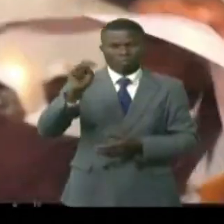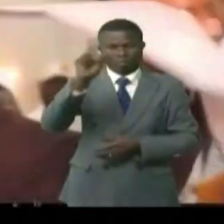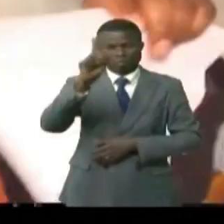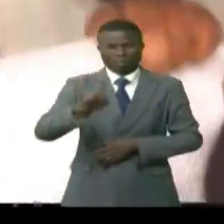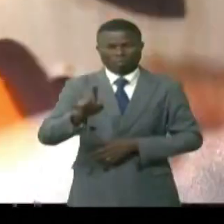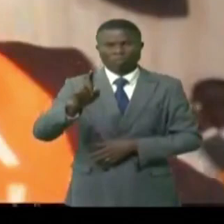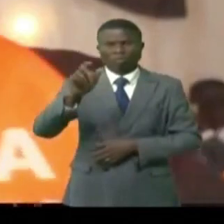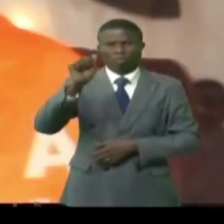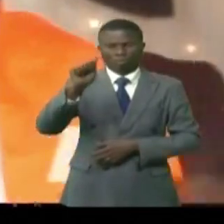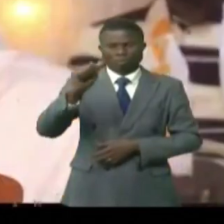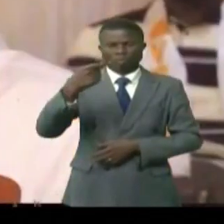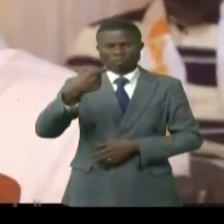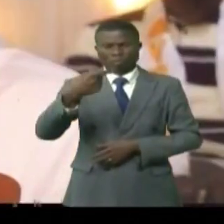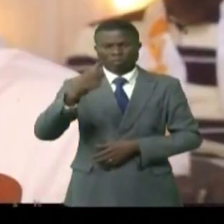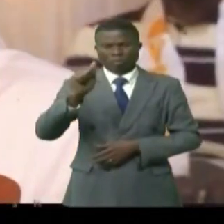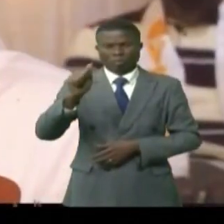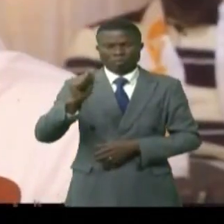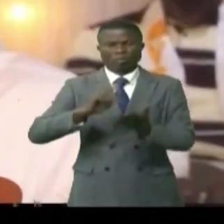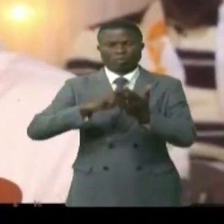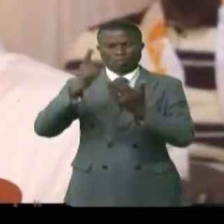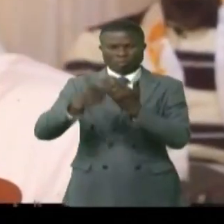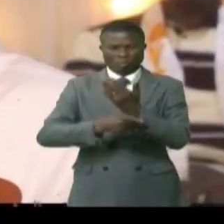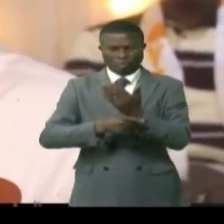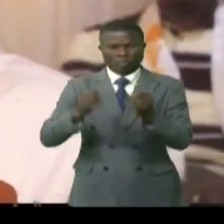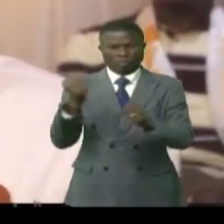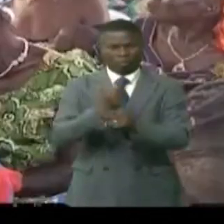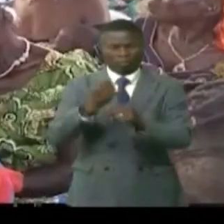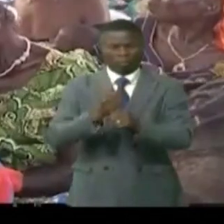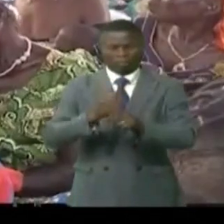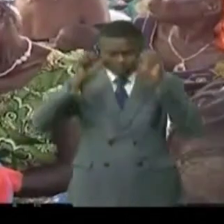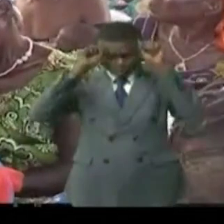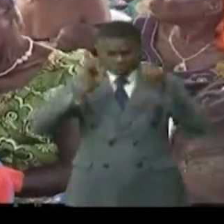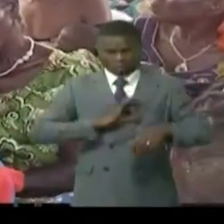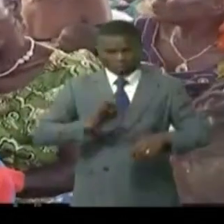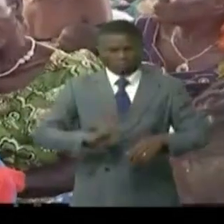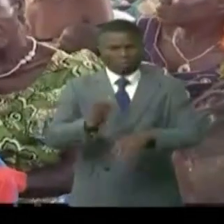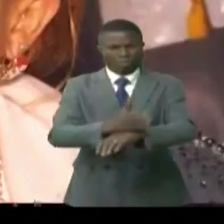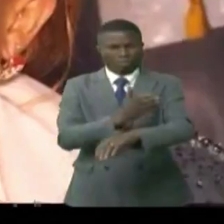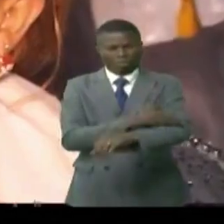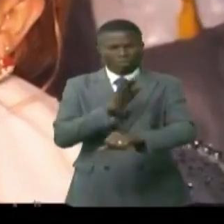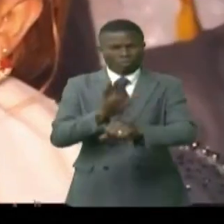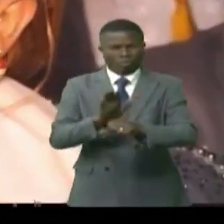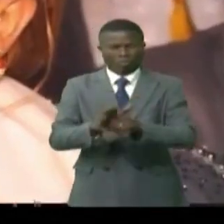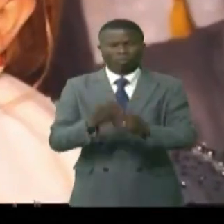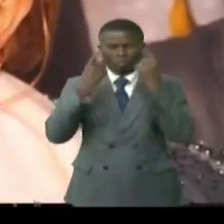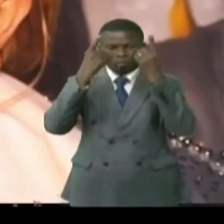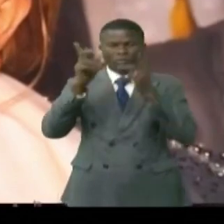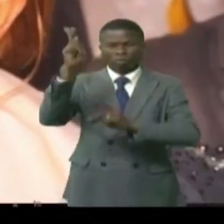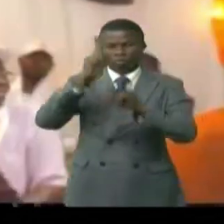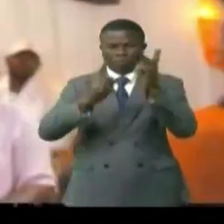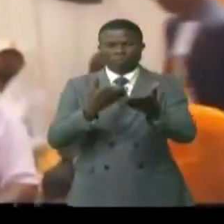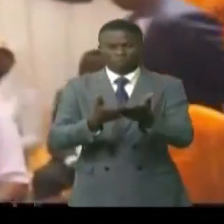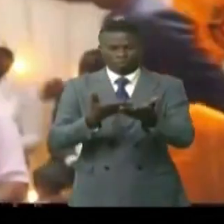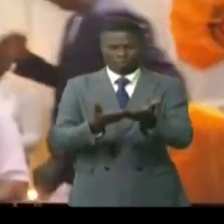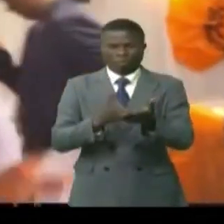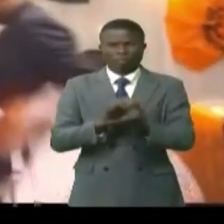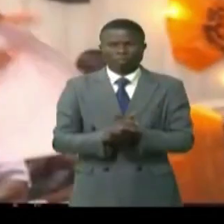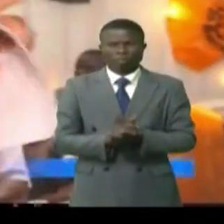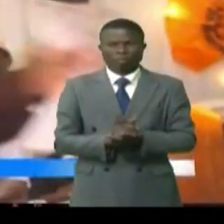sacrée. Les raisons évoquées, le bilan élogé du président de la République qui ne cesse d'impacter le quotidien de Congolais.